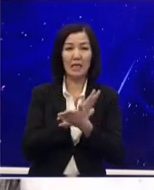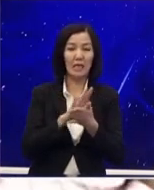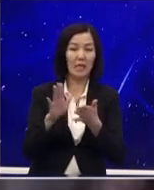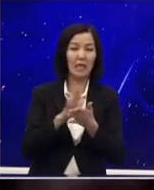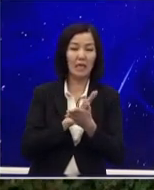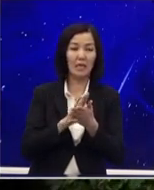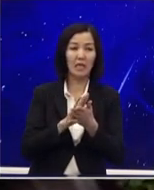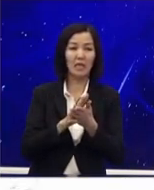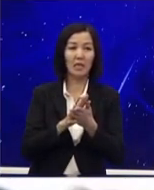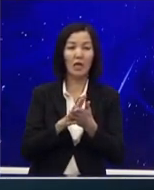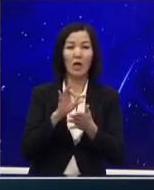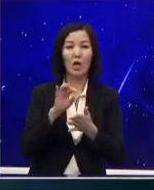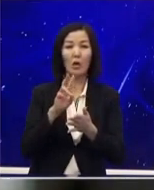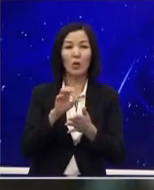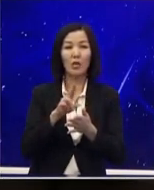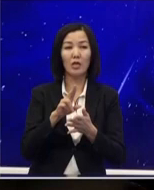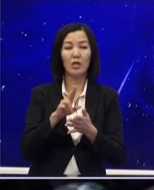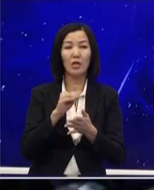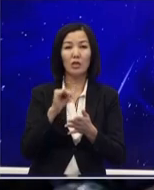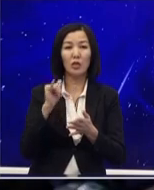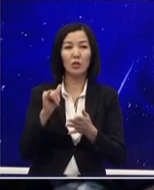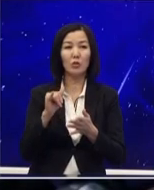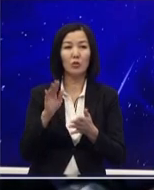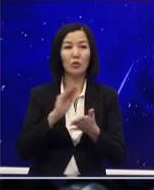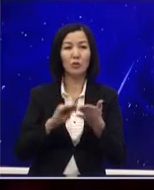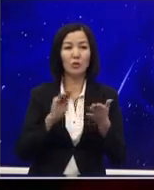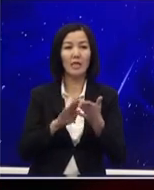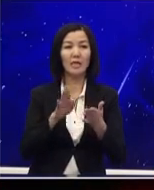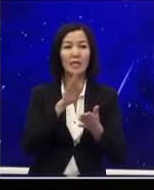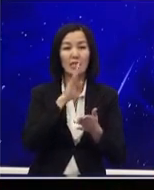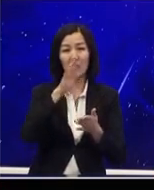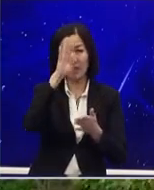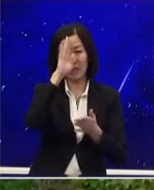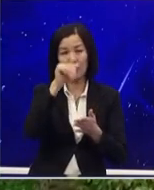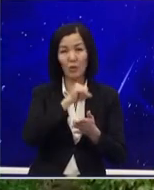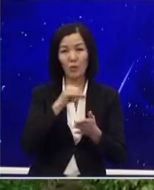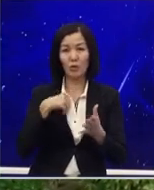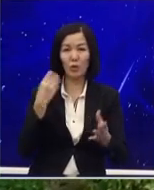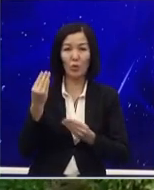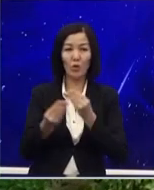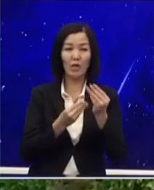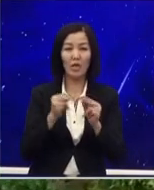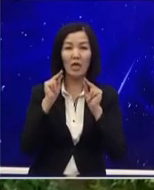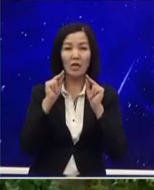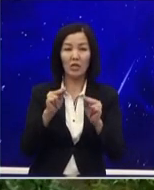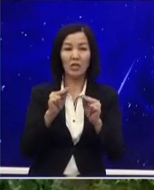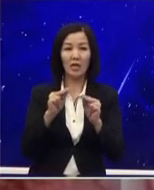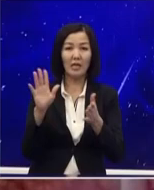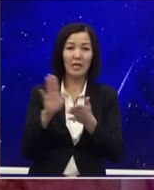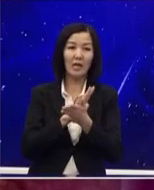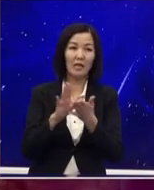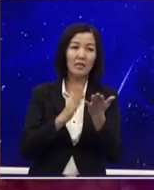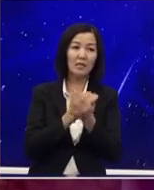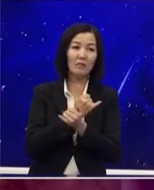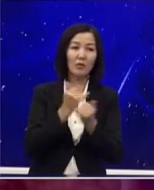төленбеген. Қосалқы рольдерді Жетсу телеарнасының журналист қыз-жігіттері өздері ойнайды. Барлығы шынайы көңілмен ақысыз қызмет